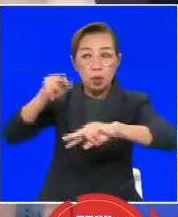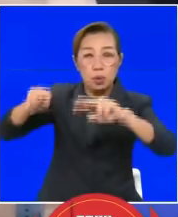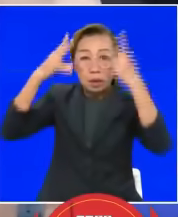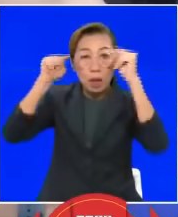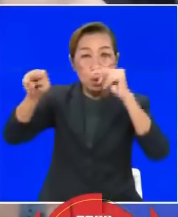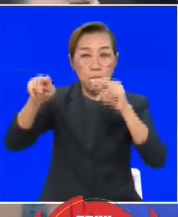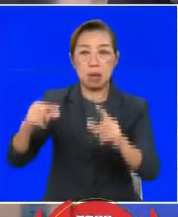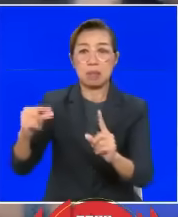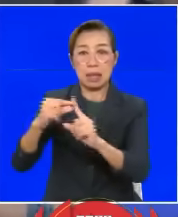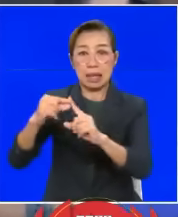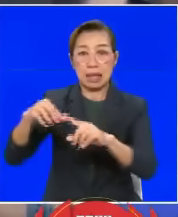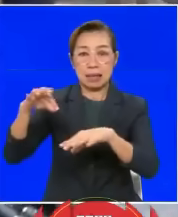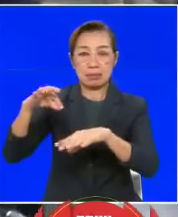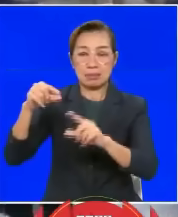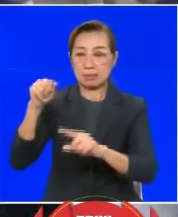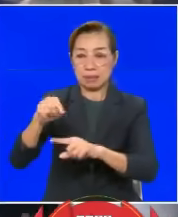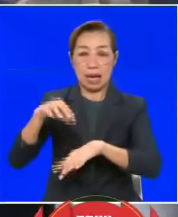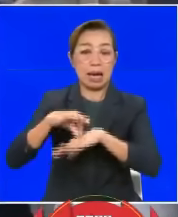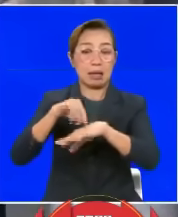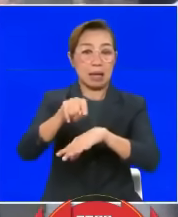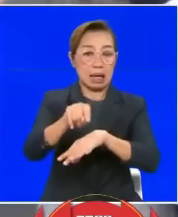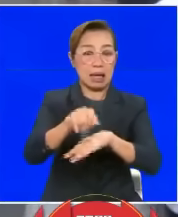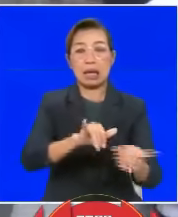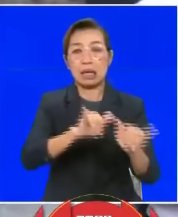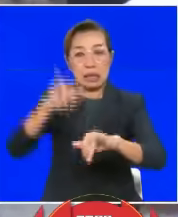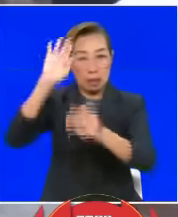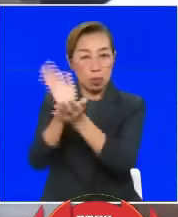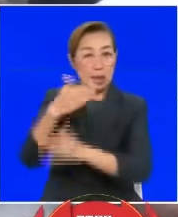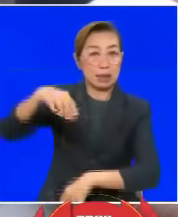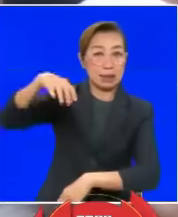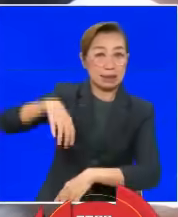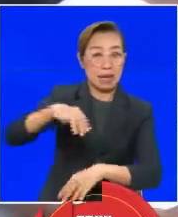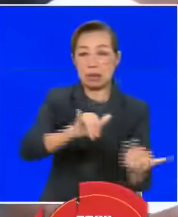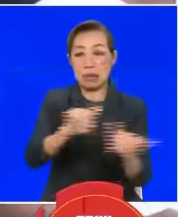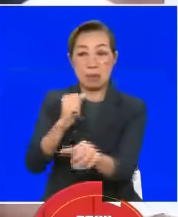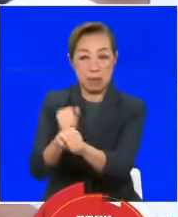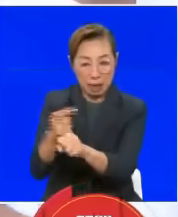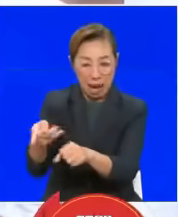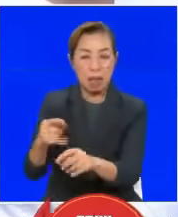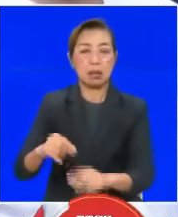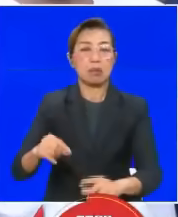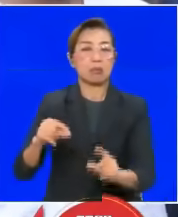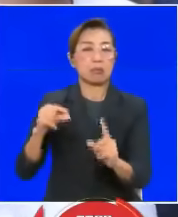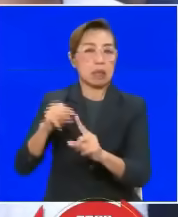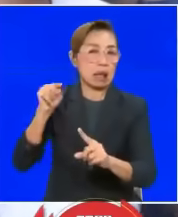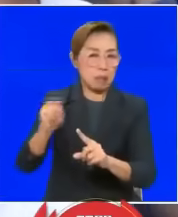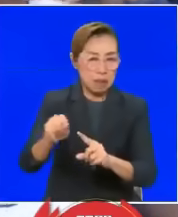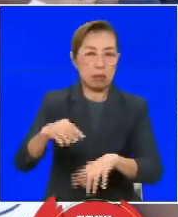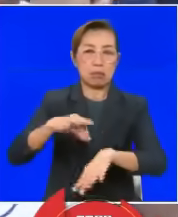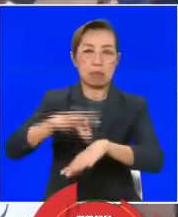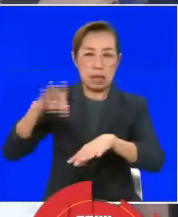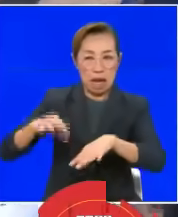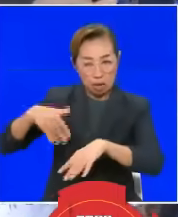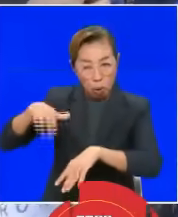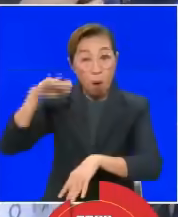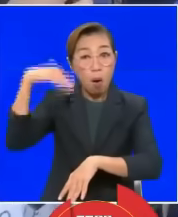คำสั่งย้ายให้กลับไปสำนักงานตำรวจแห่งชาติก่อนจะถูกสั่งให้ออกจากราชการนั้นนะคะพลตำรวจเอกสุรเชษฐก็ตรวจสอบแล้วพบว่านายก